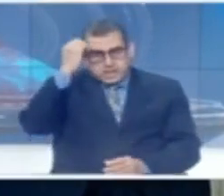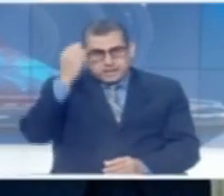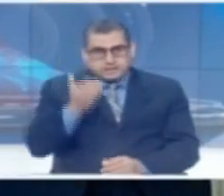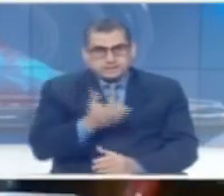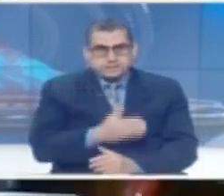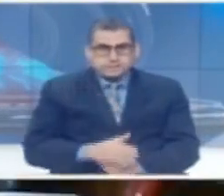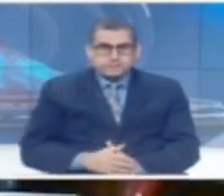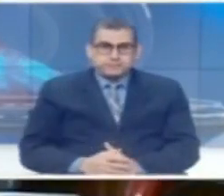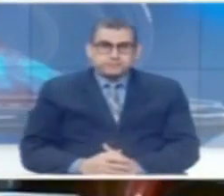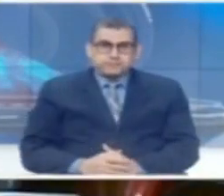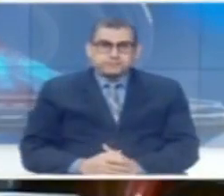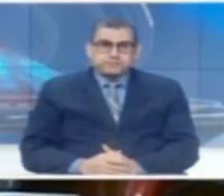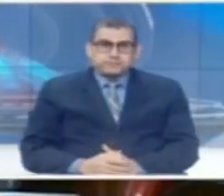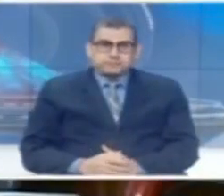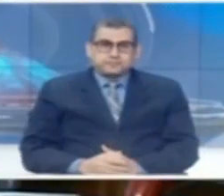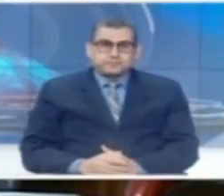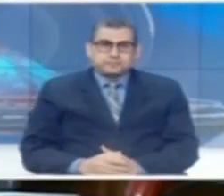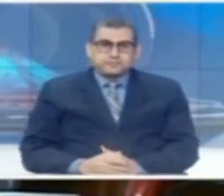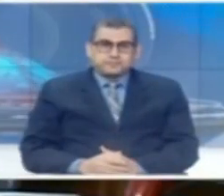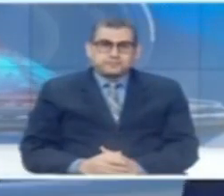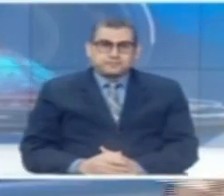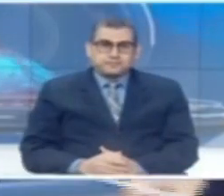الصعيد.